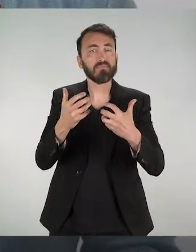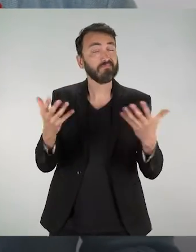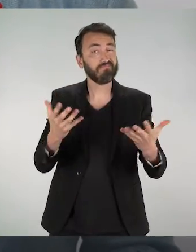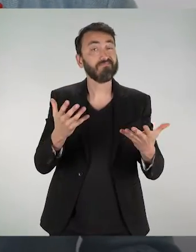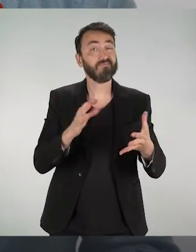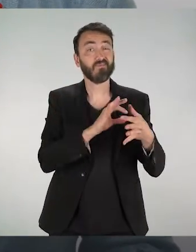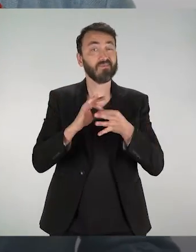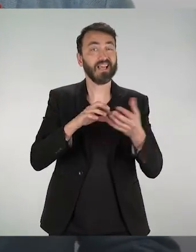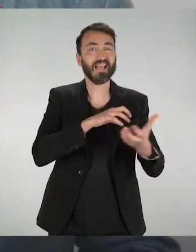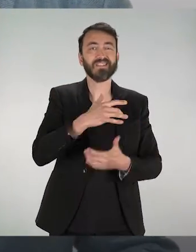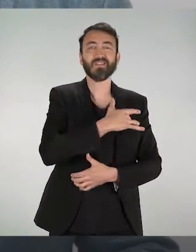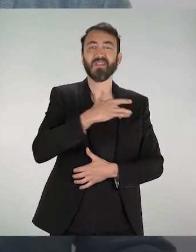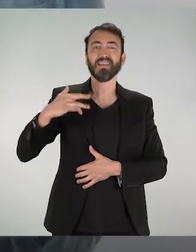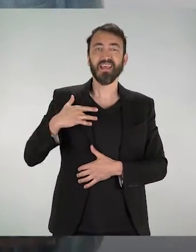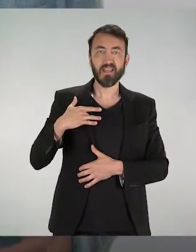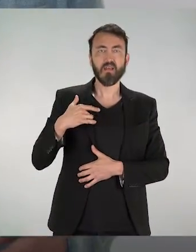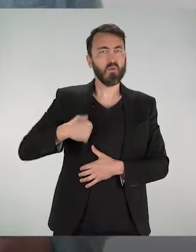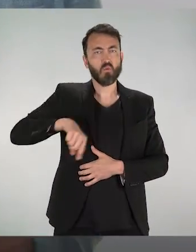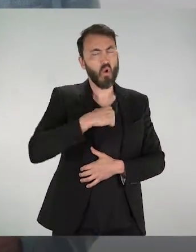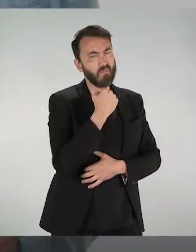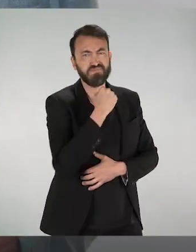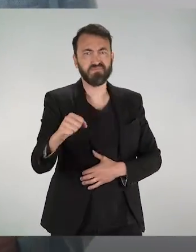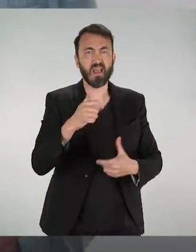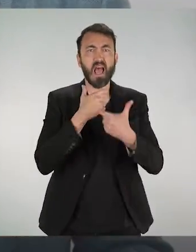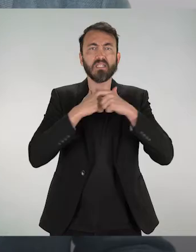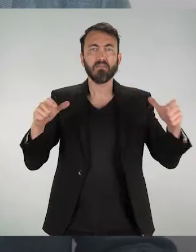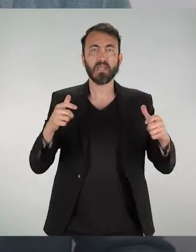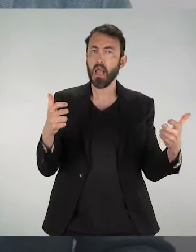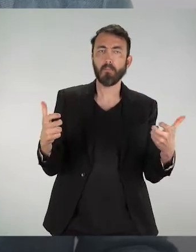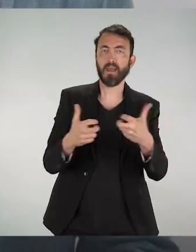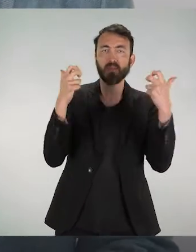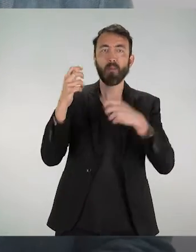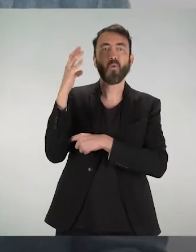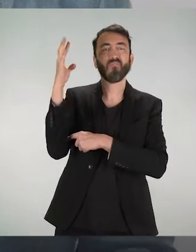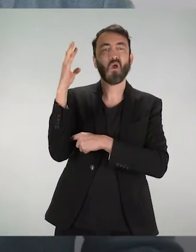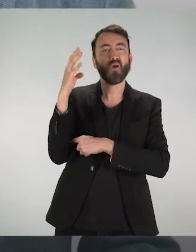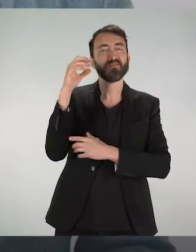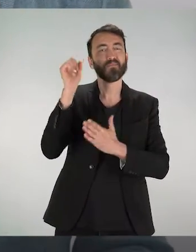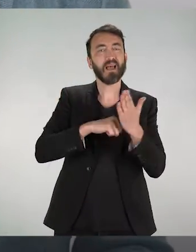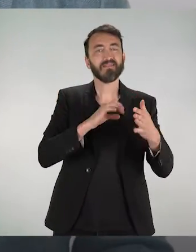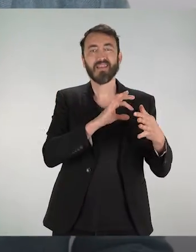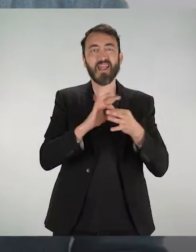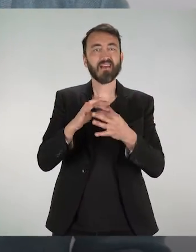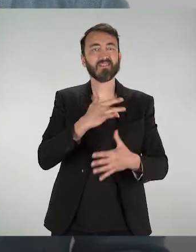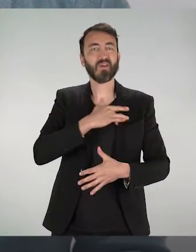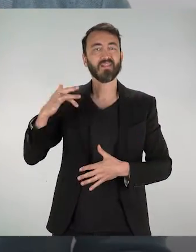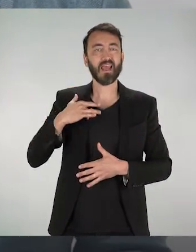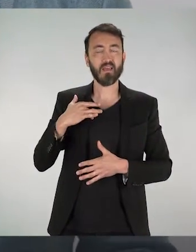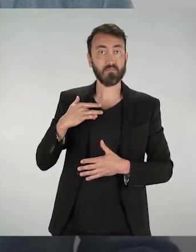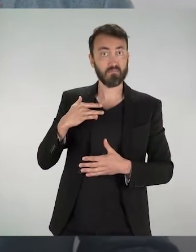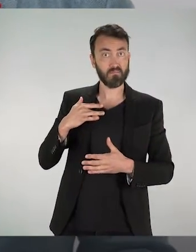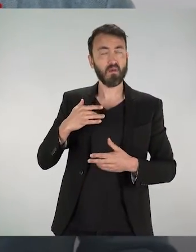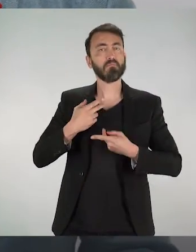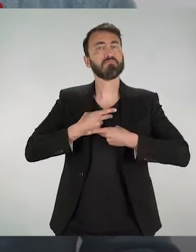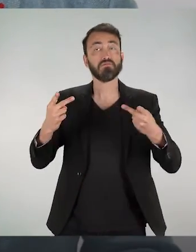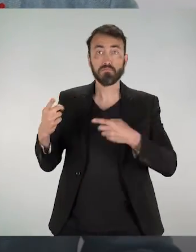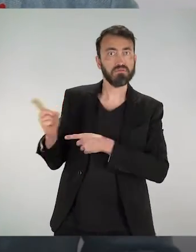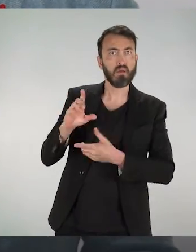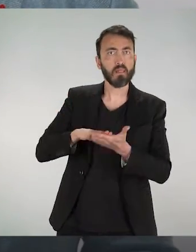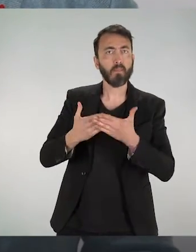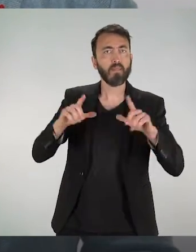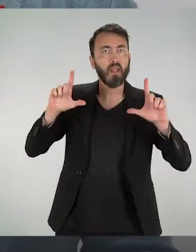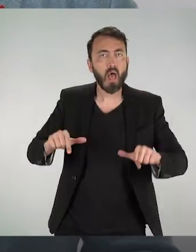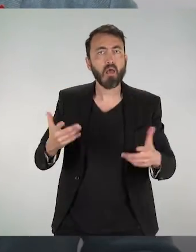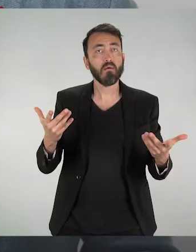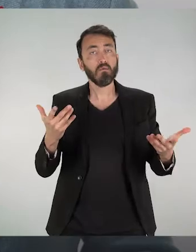systématique des conférences de presse sanitaires en langue des signes française, ou encore la publication de documents d'information en facile